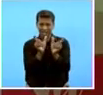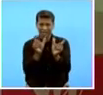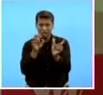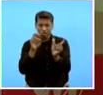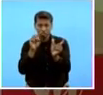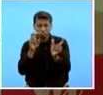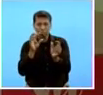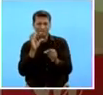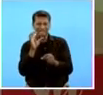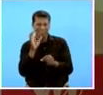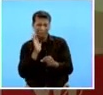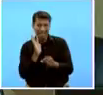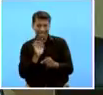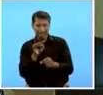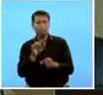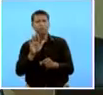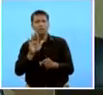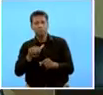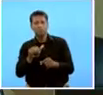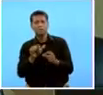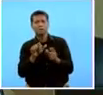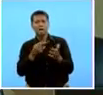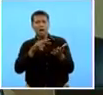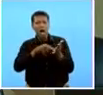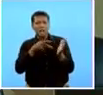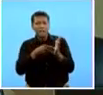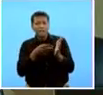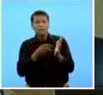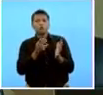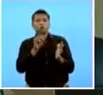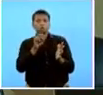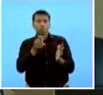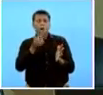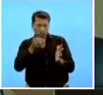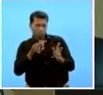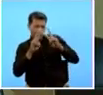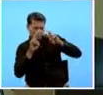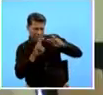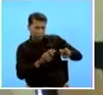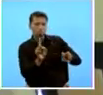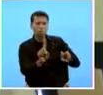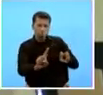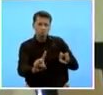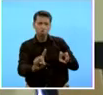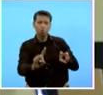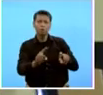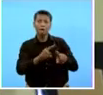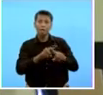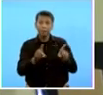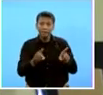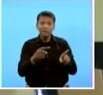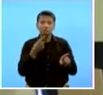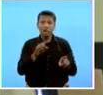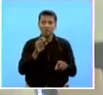YLKI, terminologi susu kental manis masih harus dibahas lebih dalam. Meski demikian, produk kental manis tak bisa langsung disebut